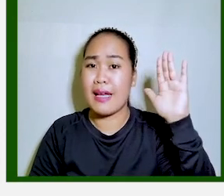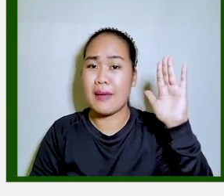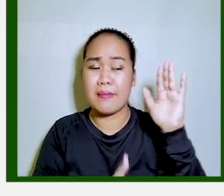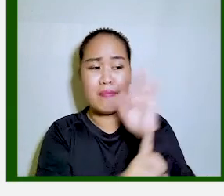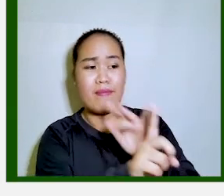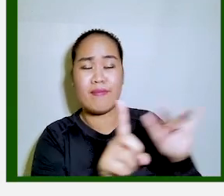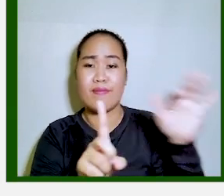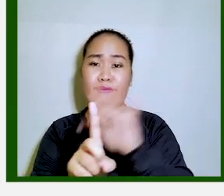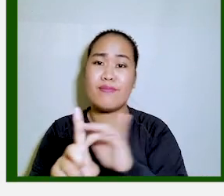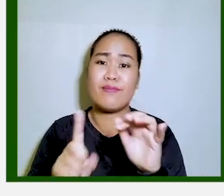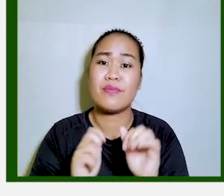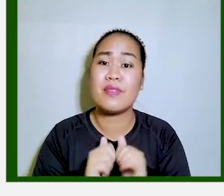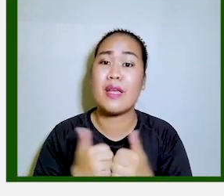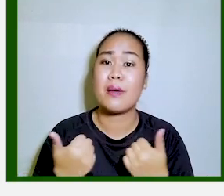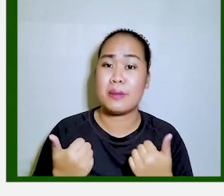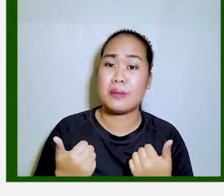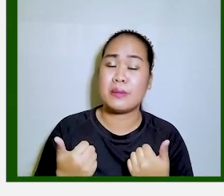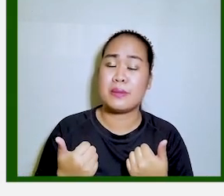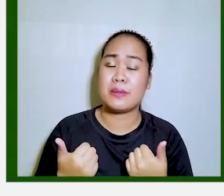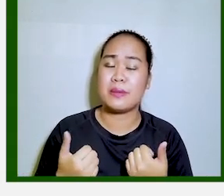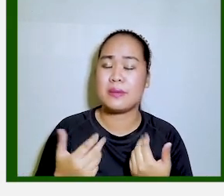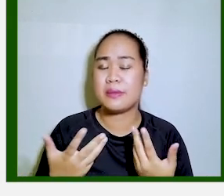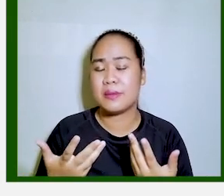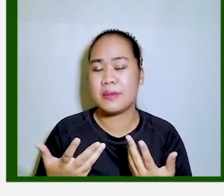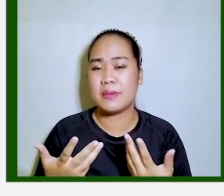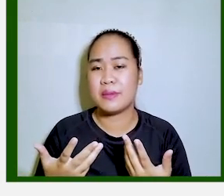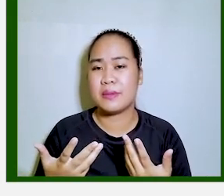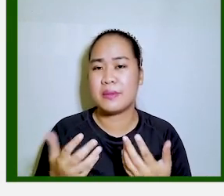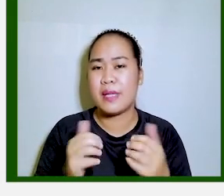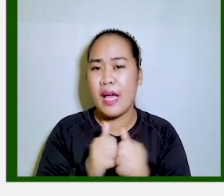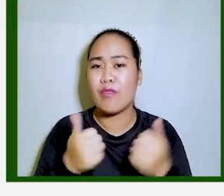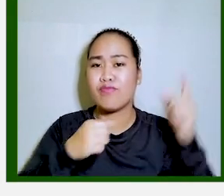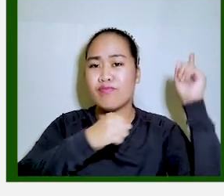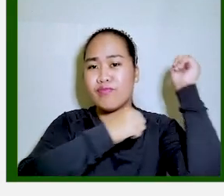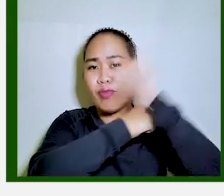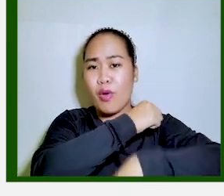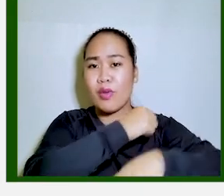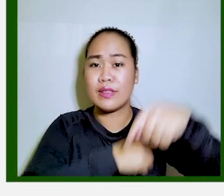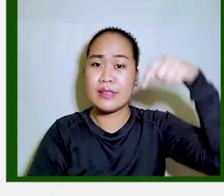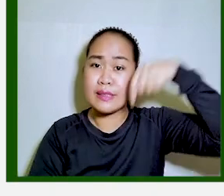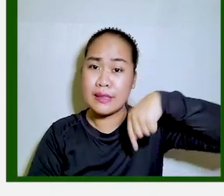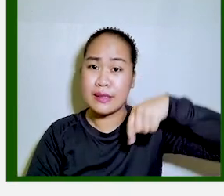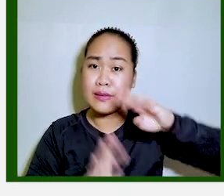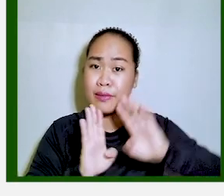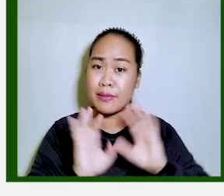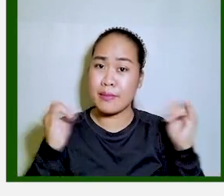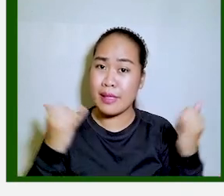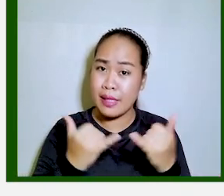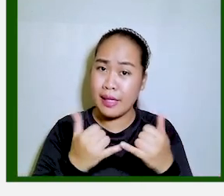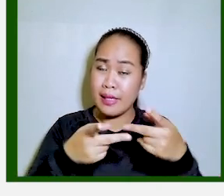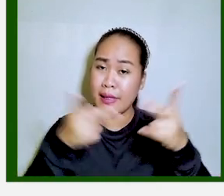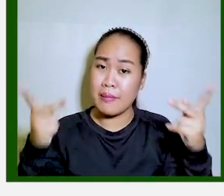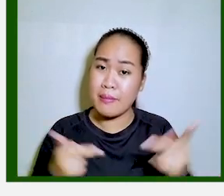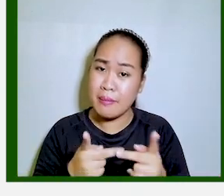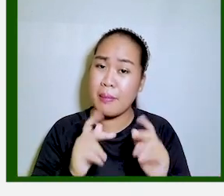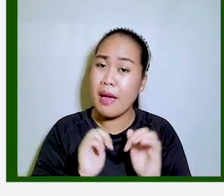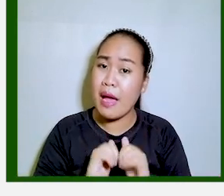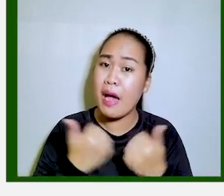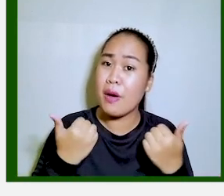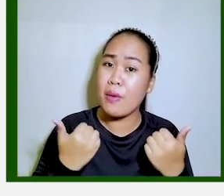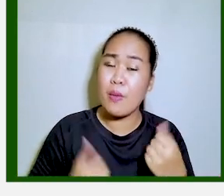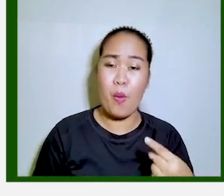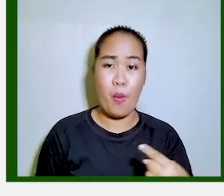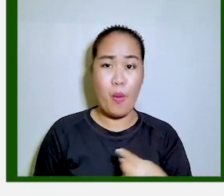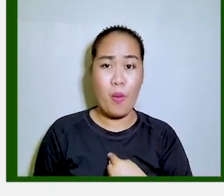yan talaga eh. Diba? And pag ang violation na ganyan ay nangyari pa dito sa pasilidad ng barangay, ako po